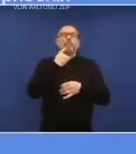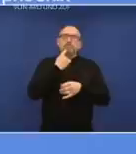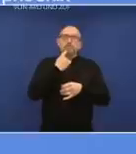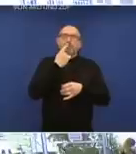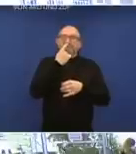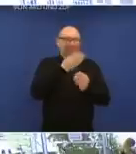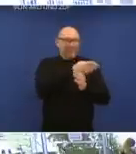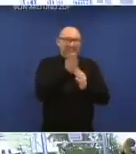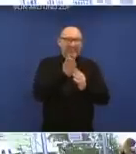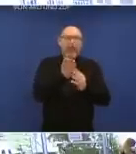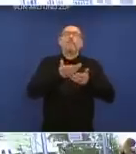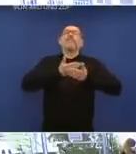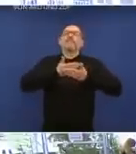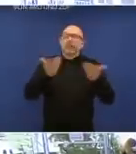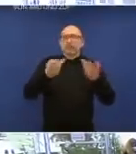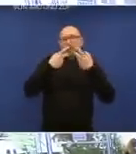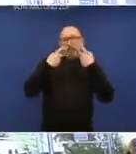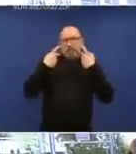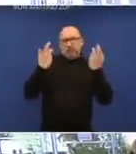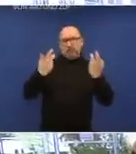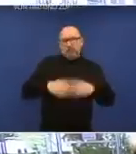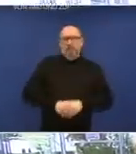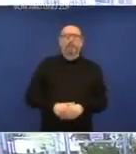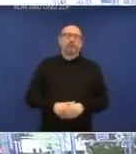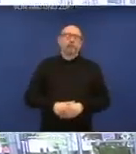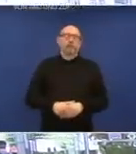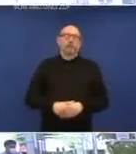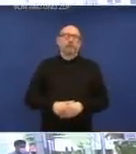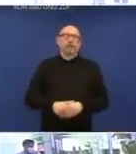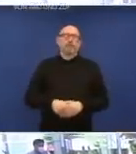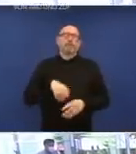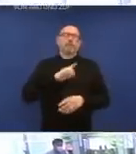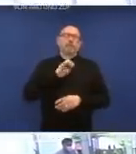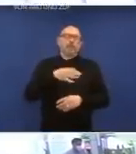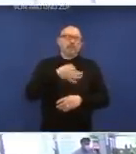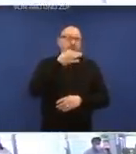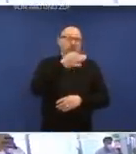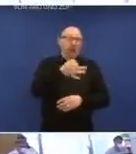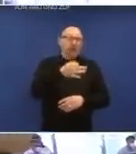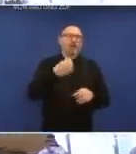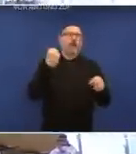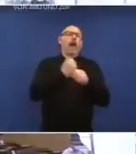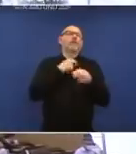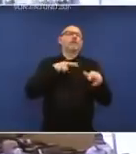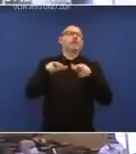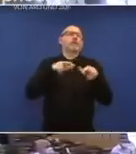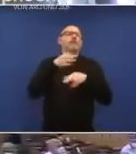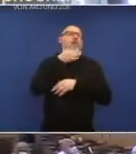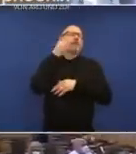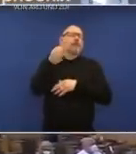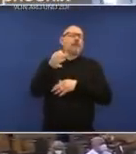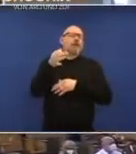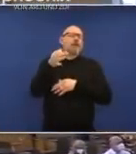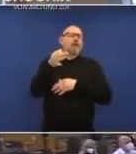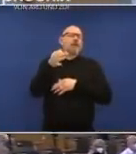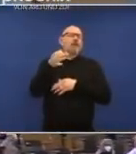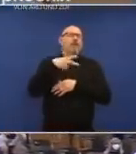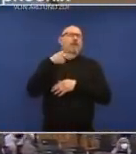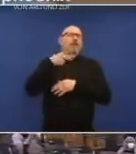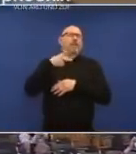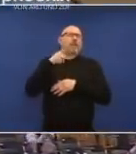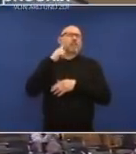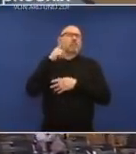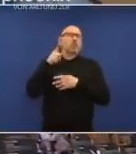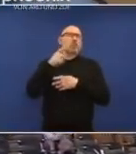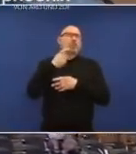nimmt. Zusatz? Mich würde nochmal vom Arbeitsministerium interessieren, wenn ich das richtig verstanden habe, dann müsste Ihnen der Sachverhalt ja seit einem